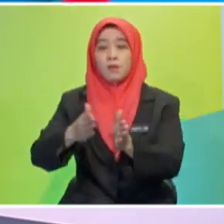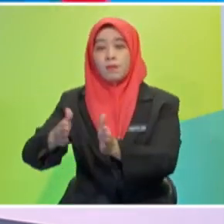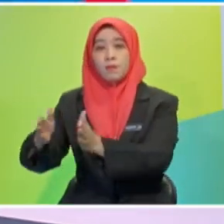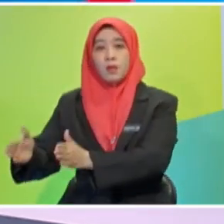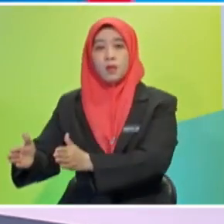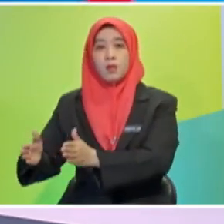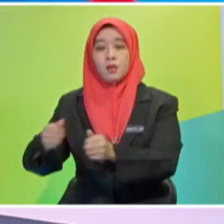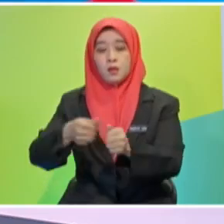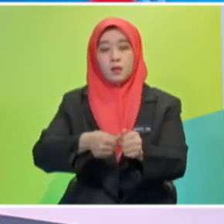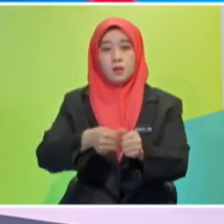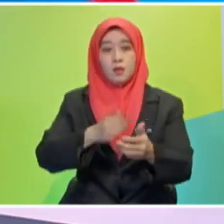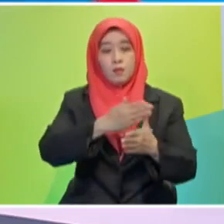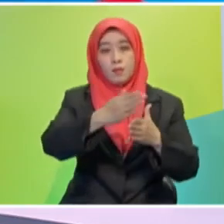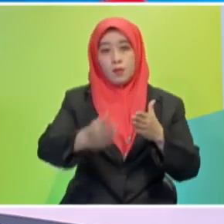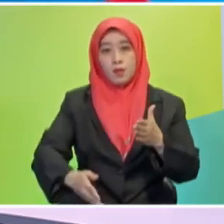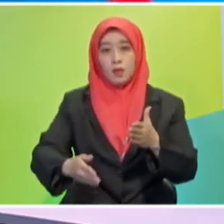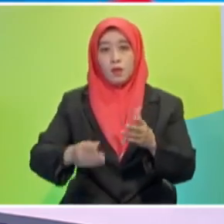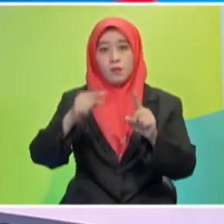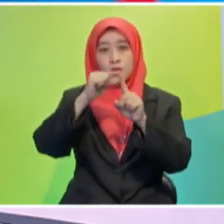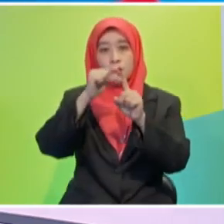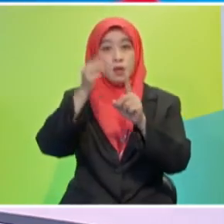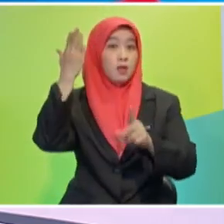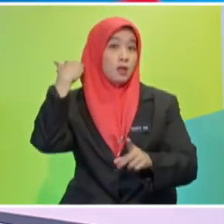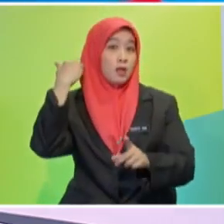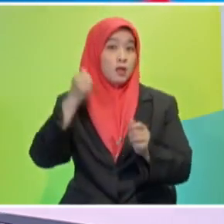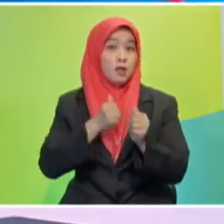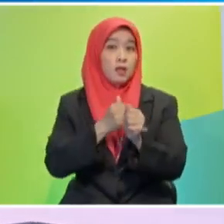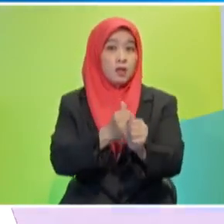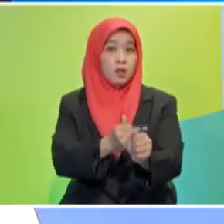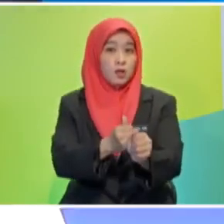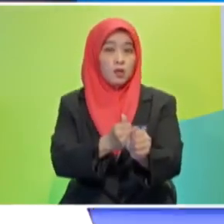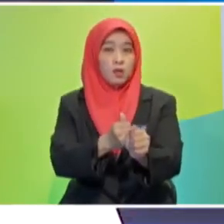bahagian perkataan tadi itu mengikut dia punya